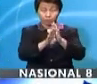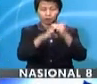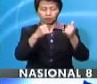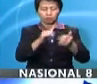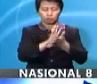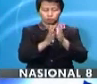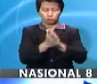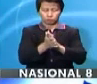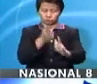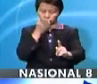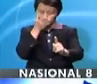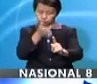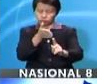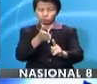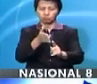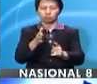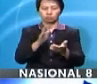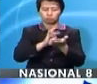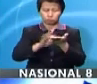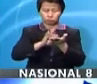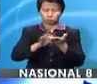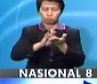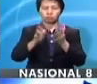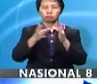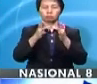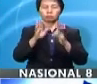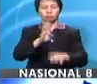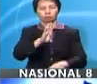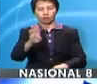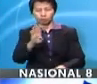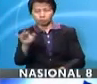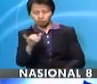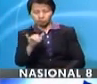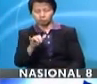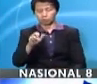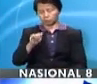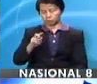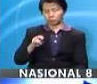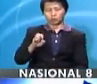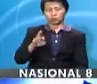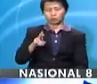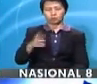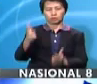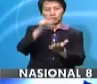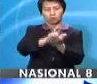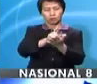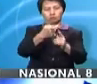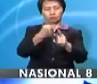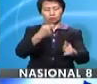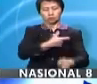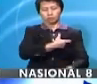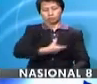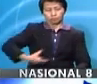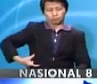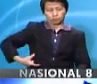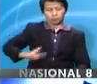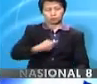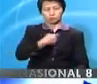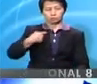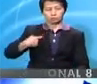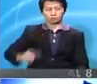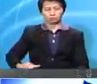kini menjadi sasaran utama aplikasi media sosial barat. Ainul Izzi Abdul Razak melaporkan dari Beijing.